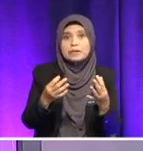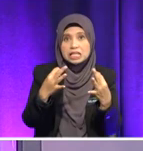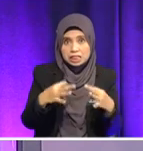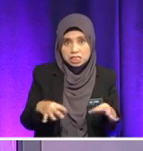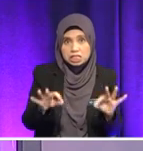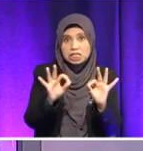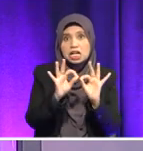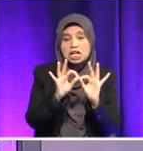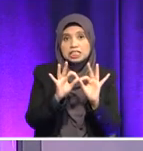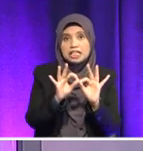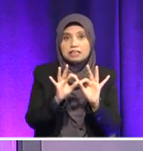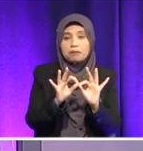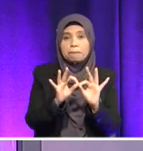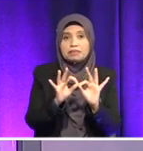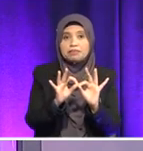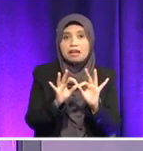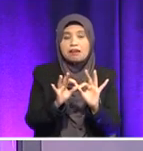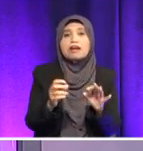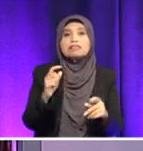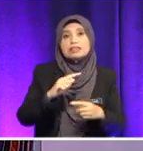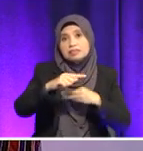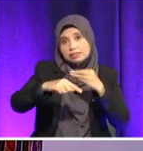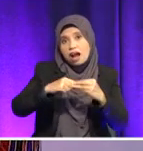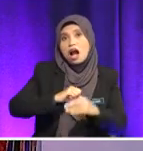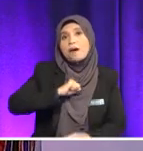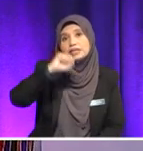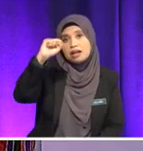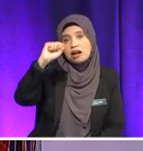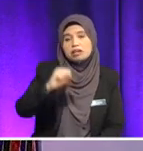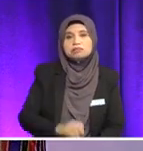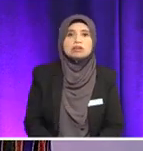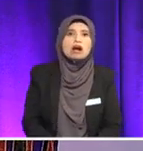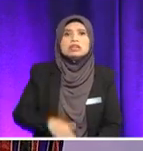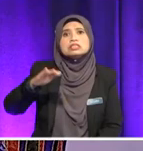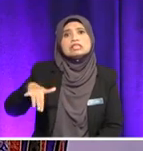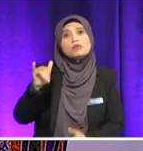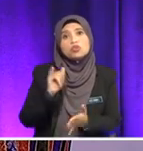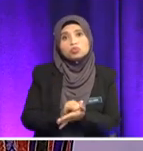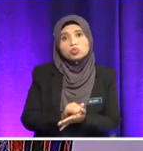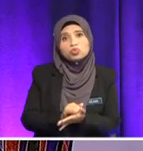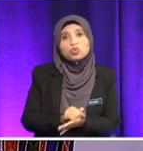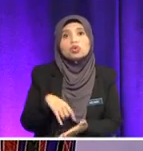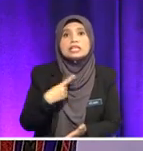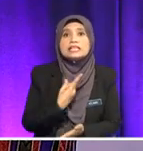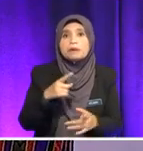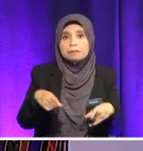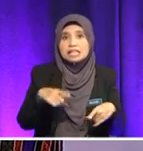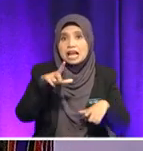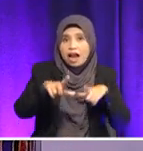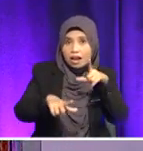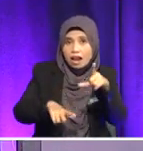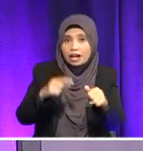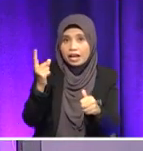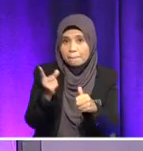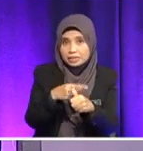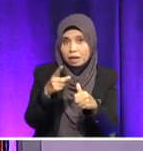tak semudah itu apa ya nak dibuat seterusnya kita pergi kepada langkah-langkahnya jadi